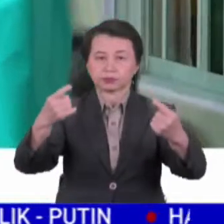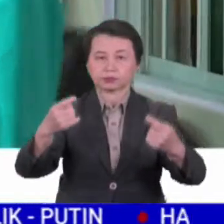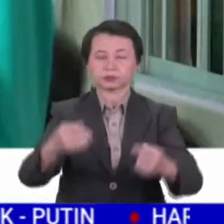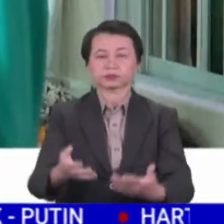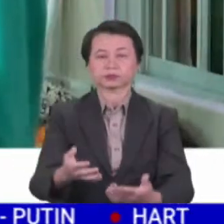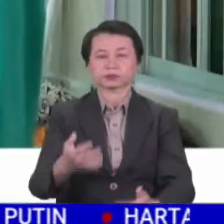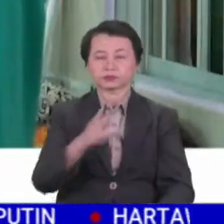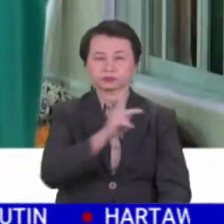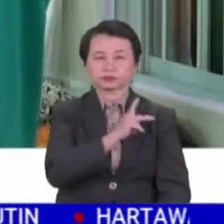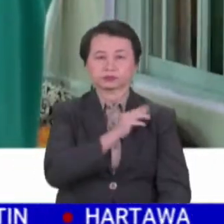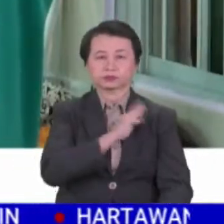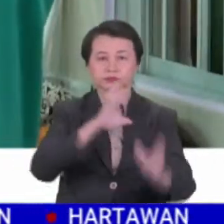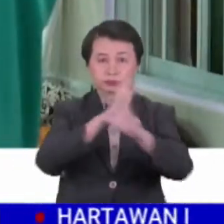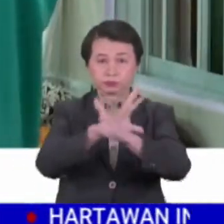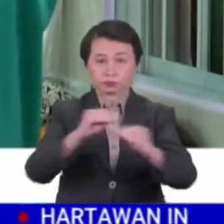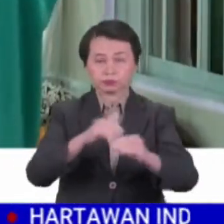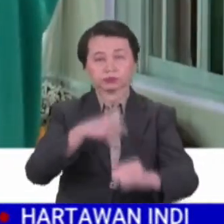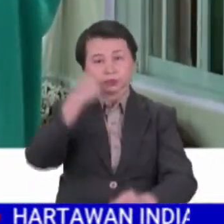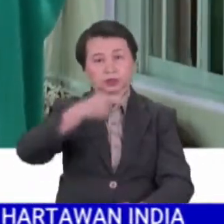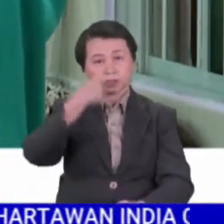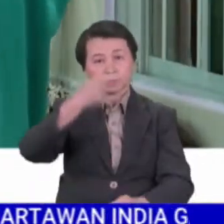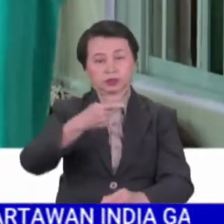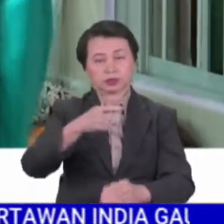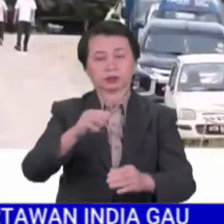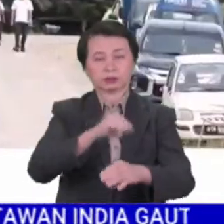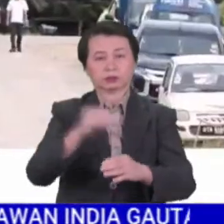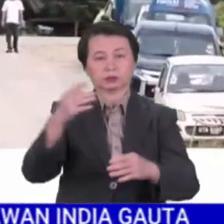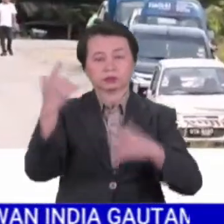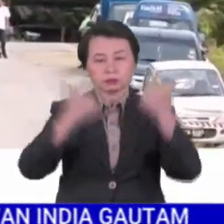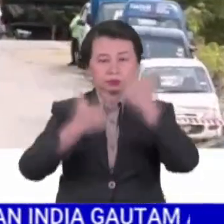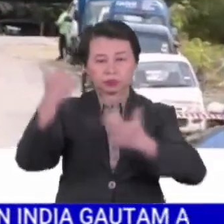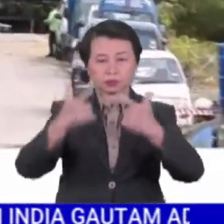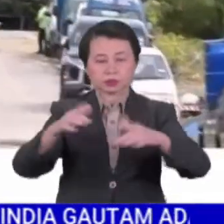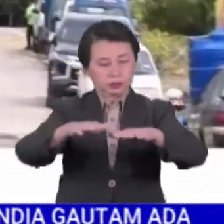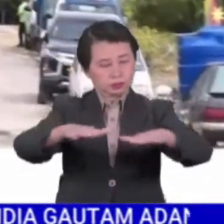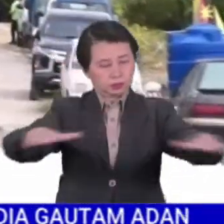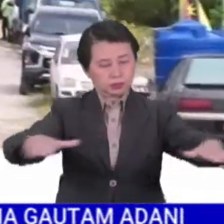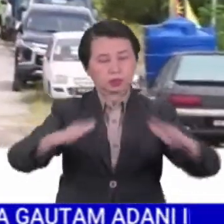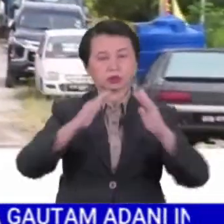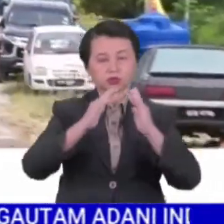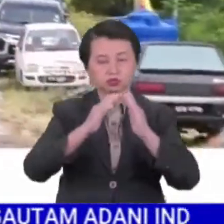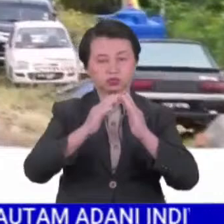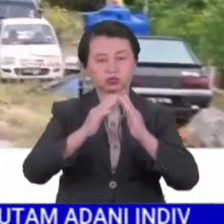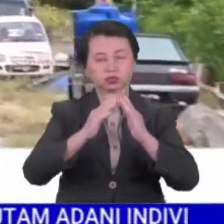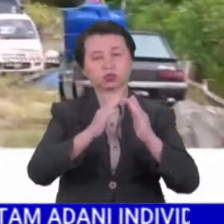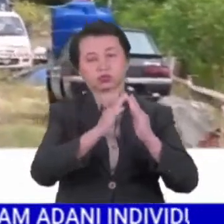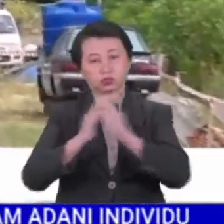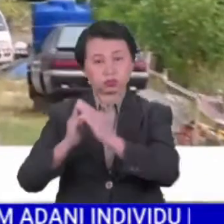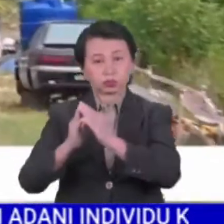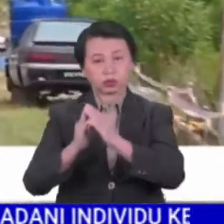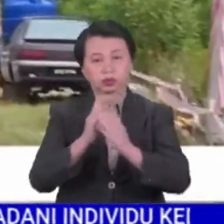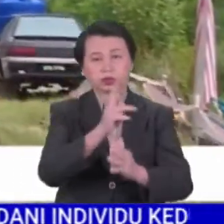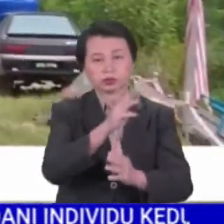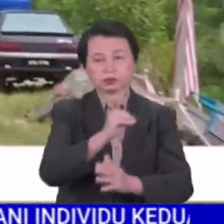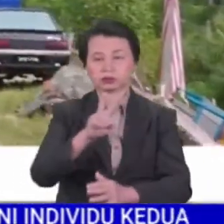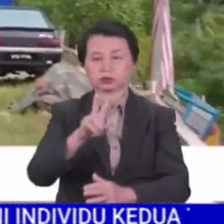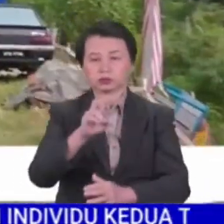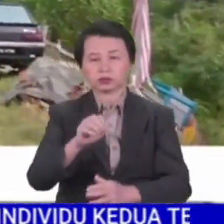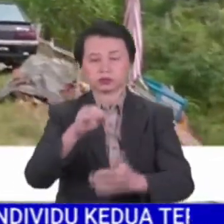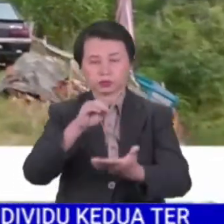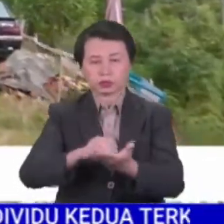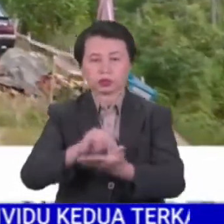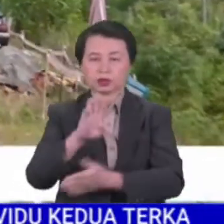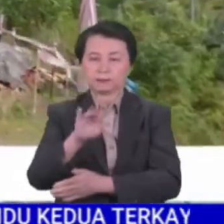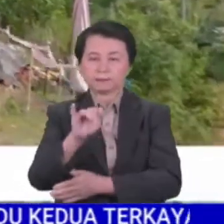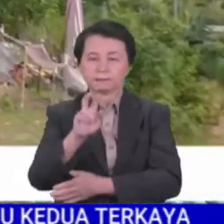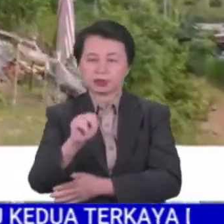Dato' Patinggi Tan Sri Abang Johari berkata demikian ketika melakukan lawatan tapak ke rumah layuh kilometer 20 Simpang Ulu Segan